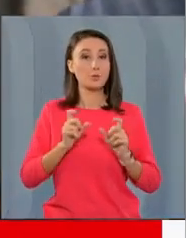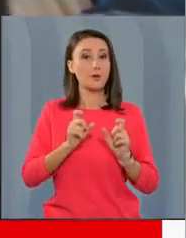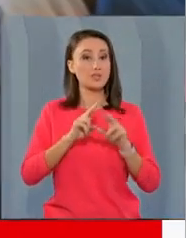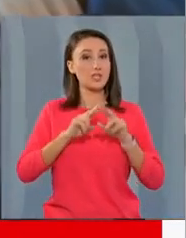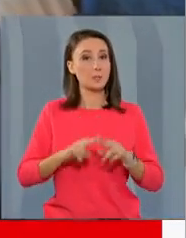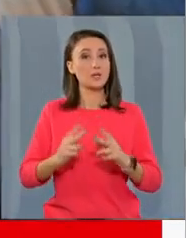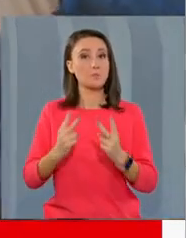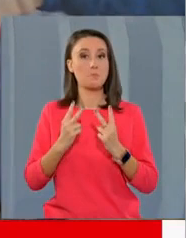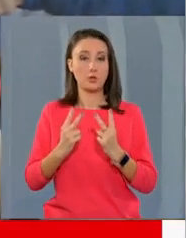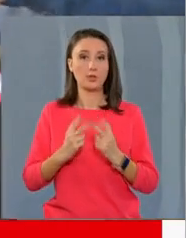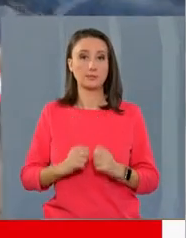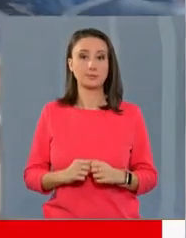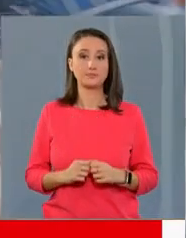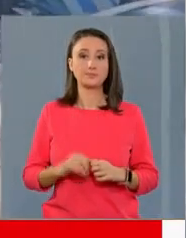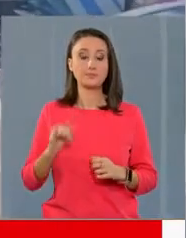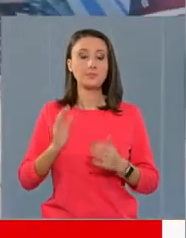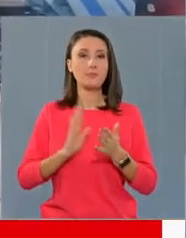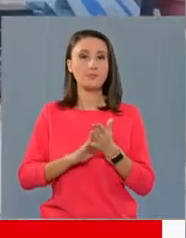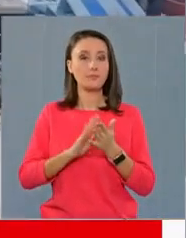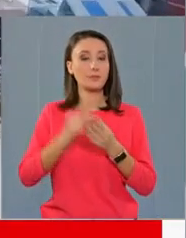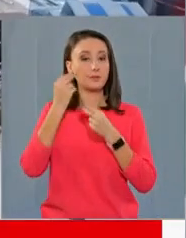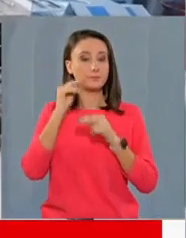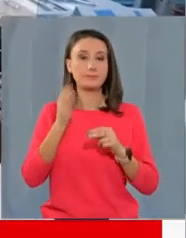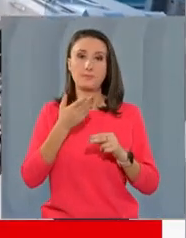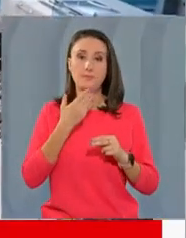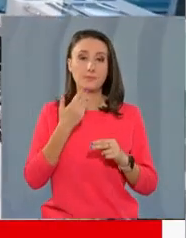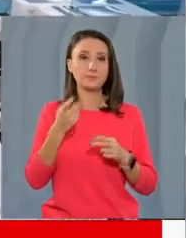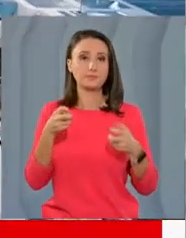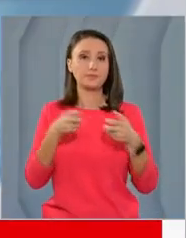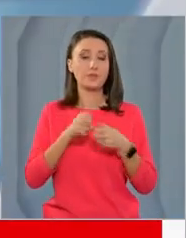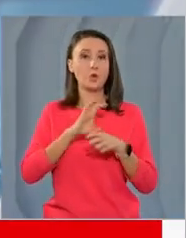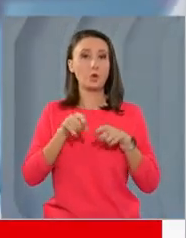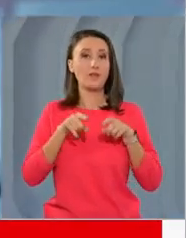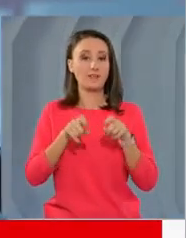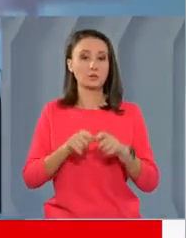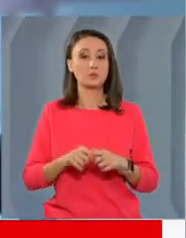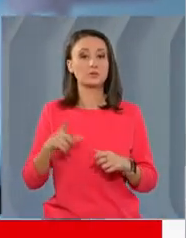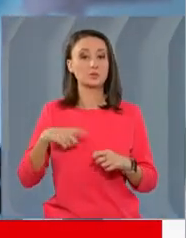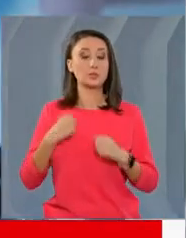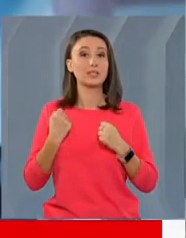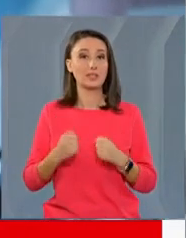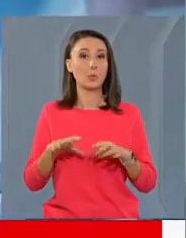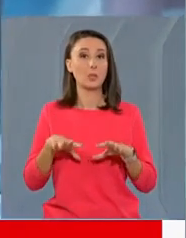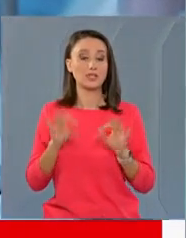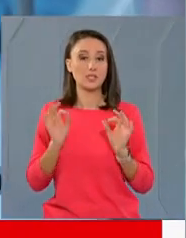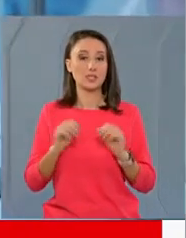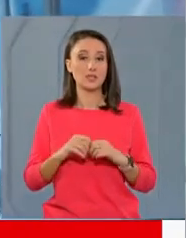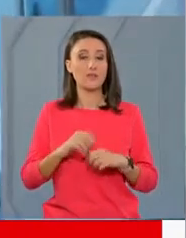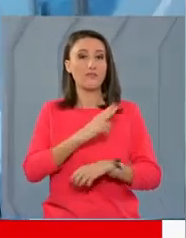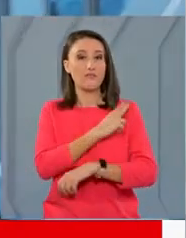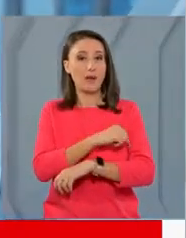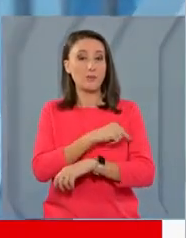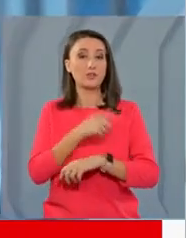extrem de importante și faptul că semnalați că nu mai sunt aceste teste de coronavirus sau că sunt greu de descoperit prin